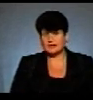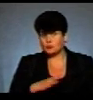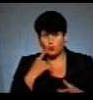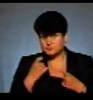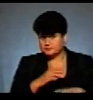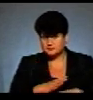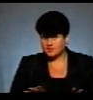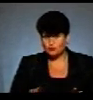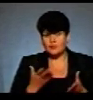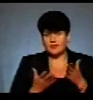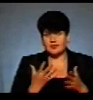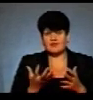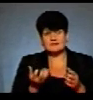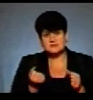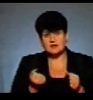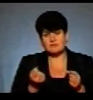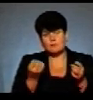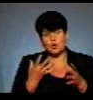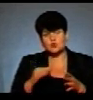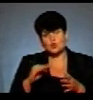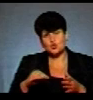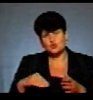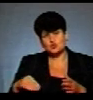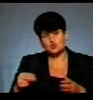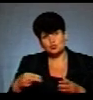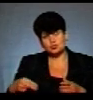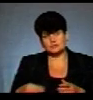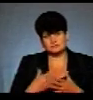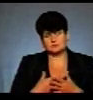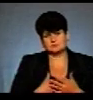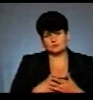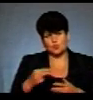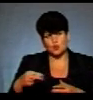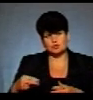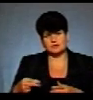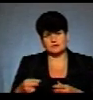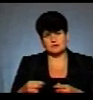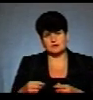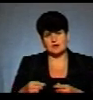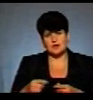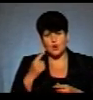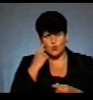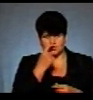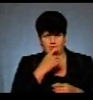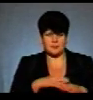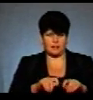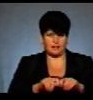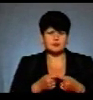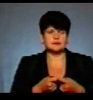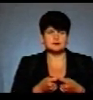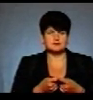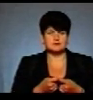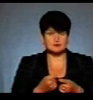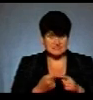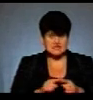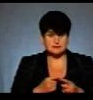обізвав, але узяв просто ручку, улюблену, наприклад, і отак от на очах розламав, наприклад. Так? Це вже може бути